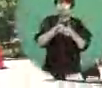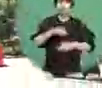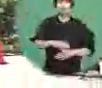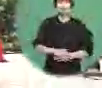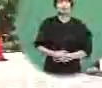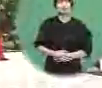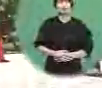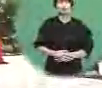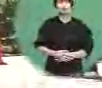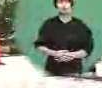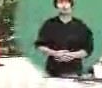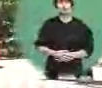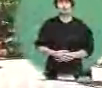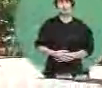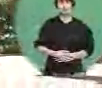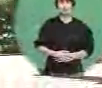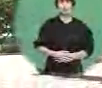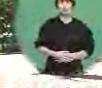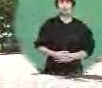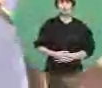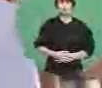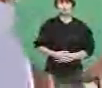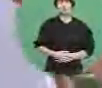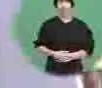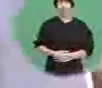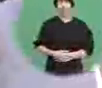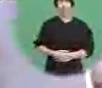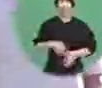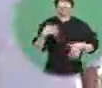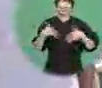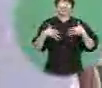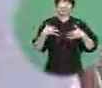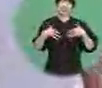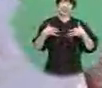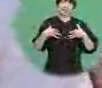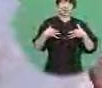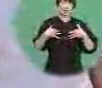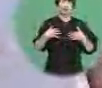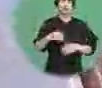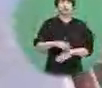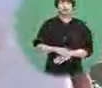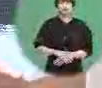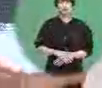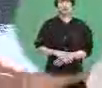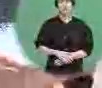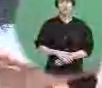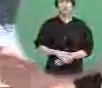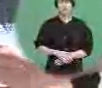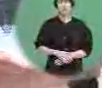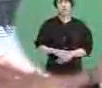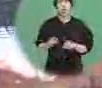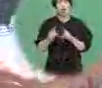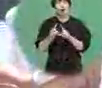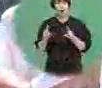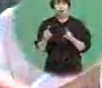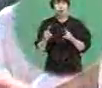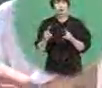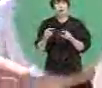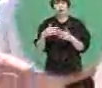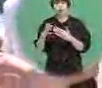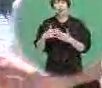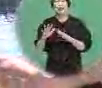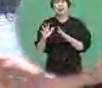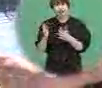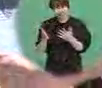いましたやってみてどうでしたか楽しかったは